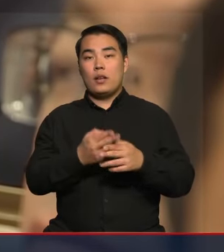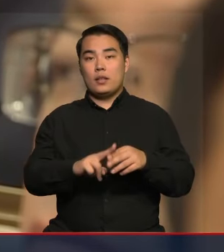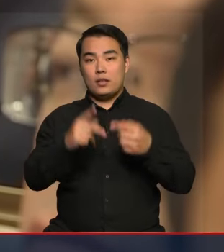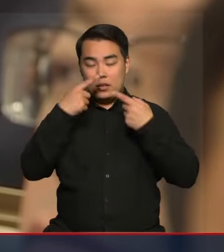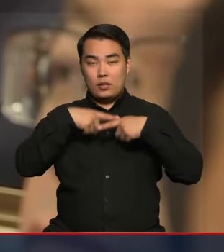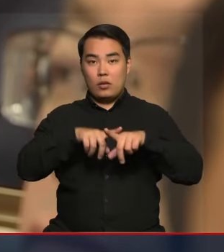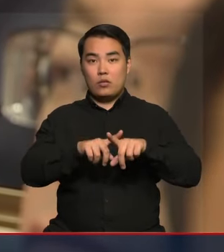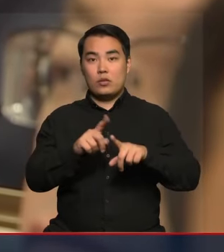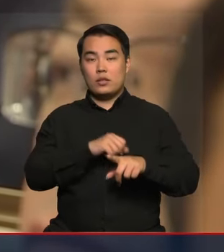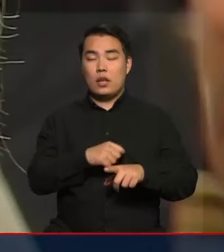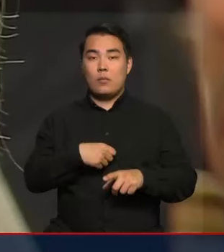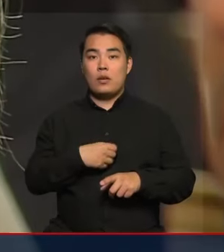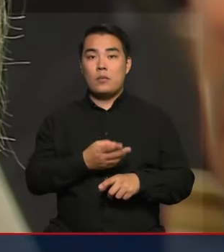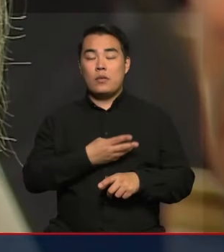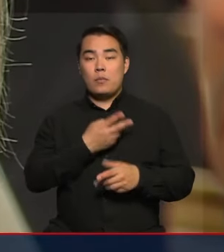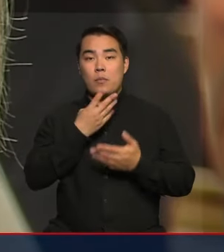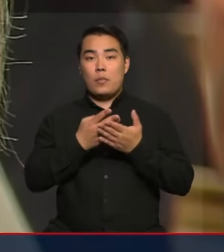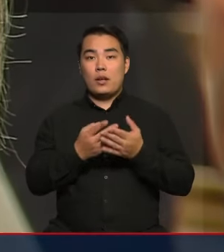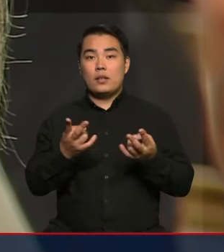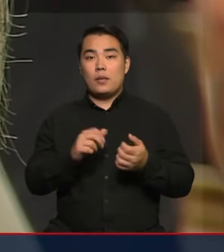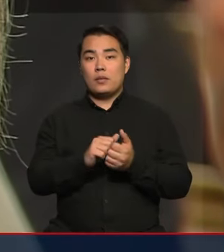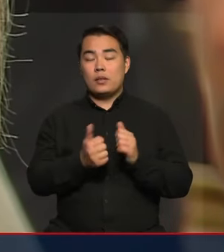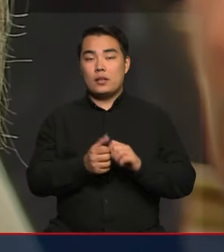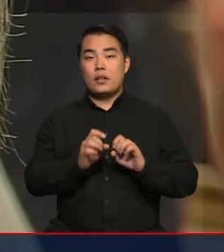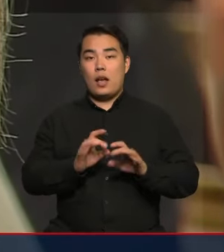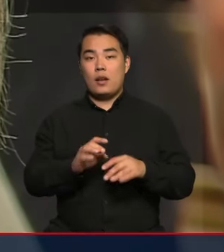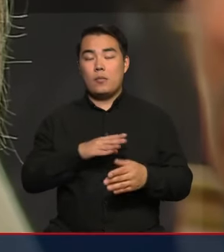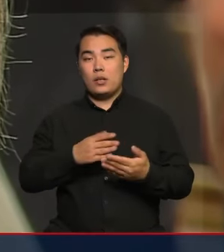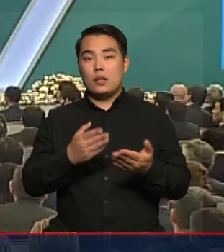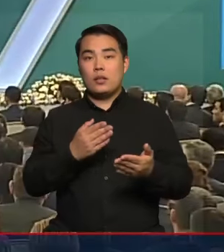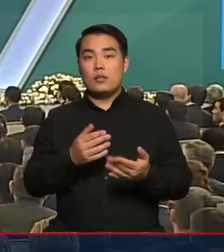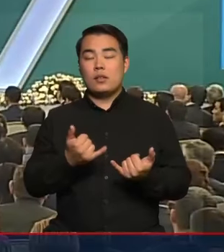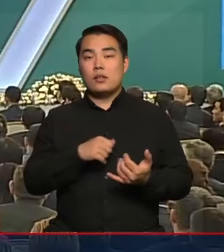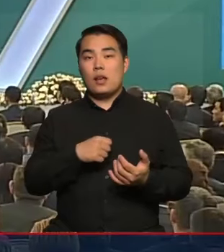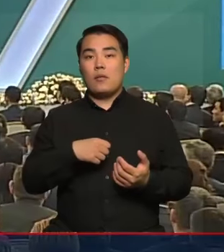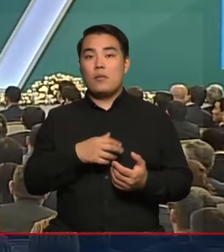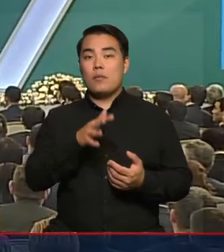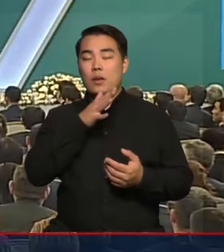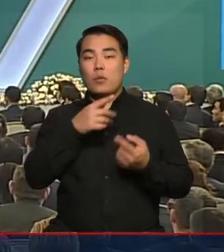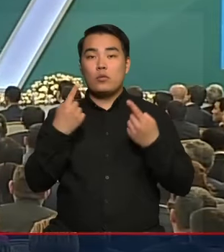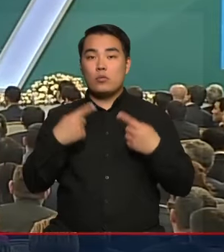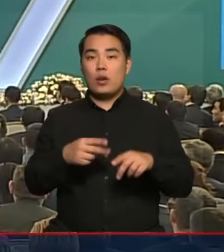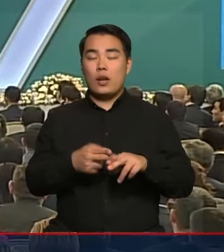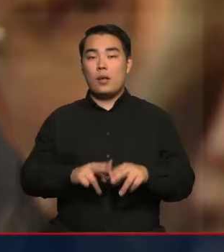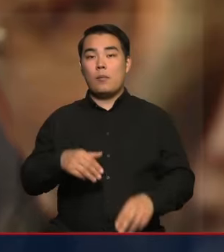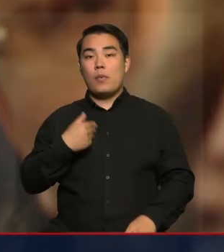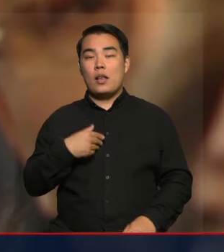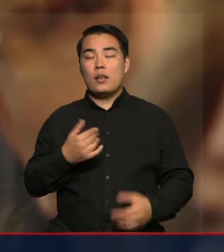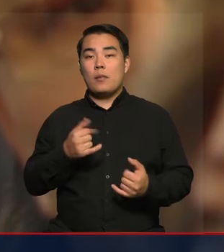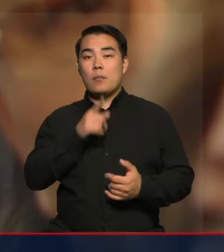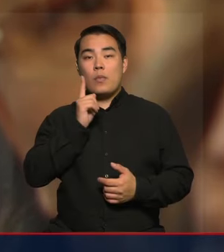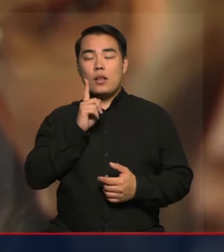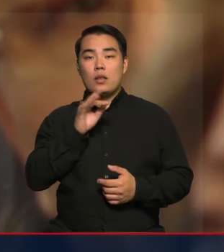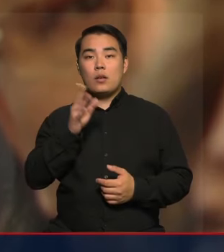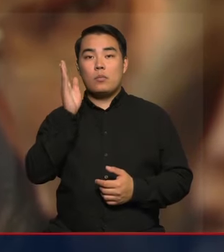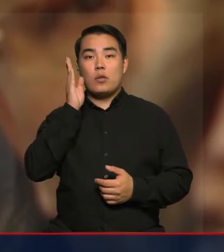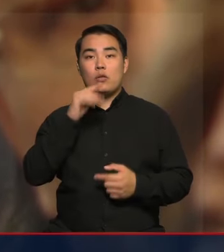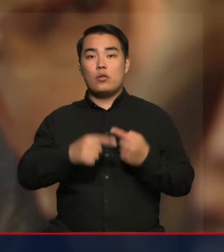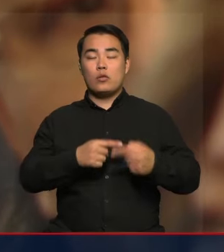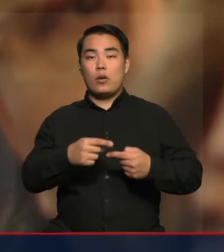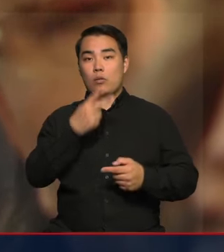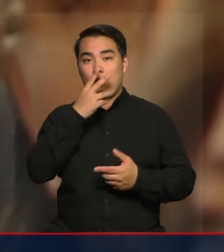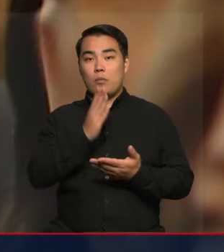технологияны жетік меңгерген ұлтқа айналуымыз керек деп бұған дейін айтқанмын. Заман талабы осындай. Оның пайдасын қазіргі жастарымыз бен болашақ ұрпақ